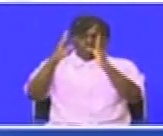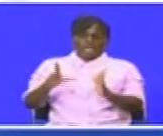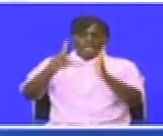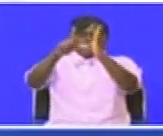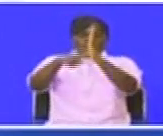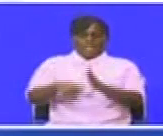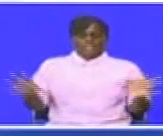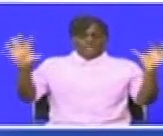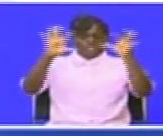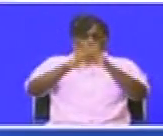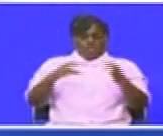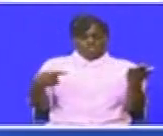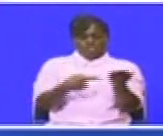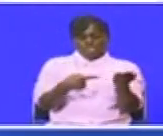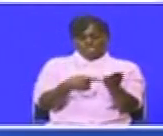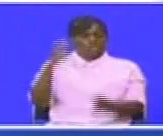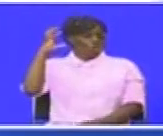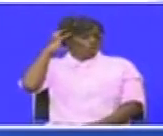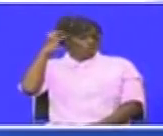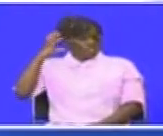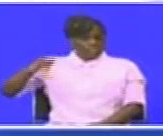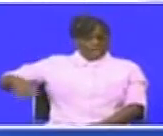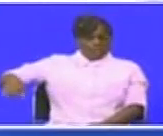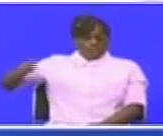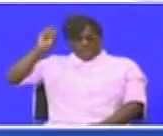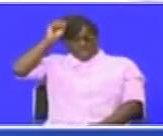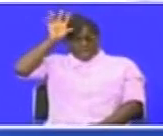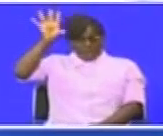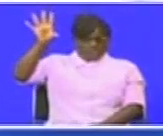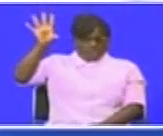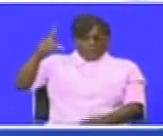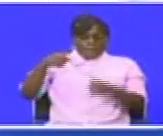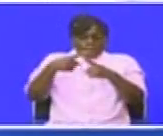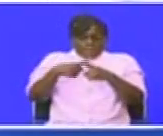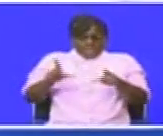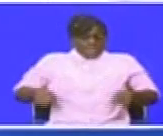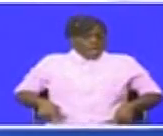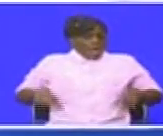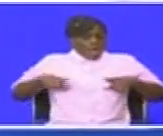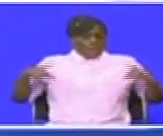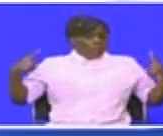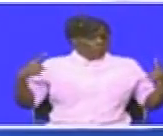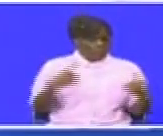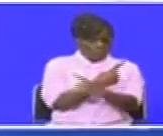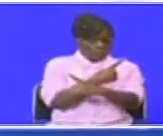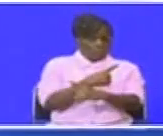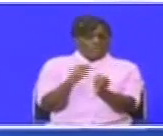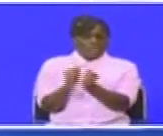kisha kujiunga na taasisi ya walimu katika kaunti ya Kiambu. Lakini maisha yakachukua mkondo mpya